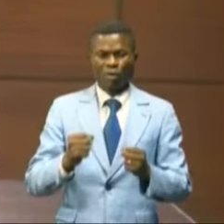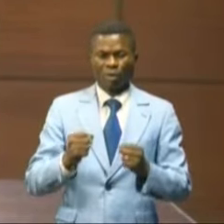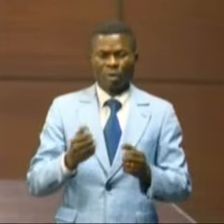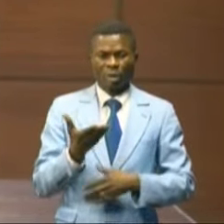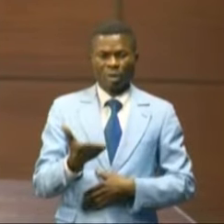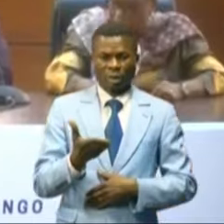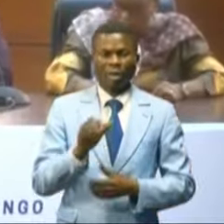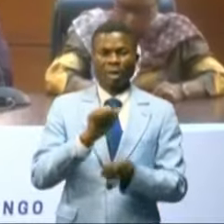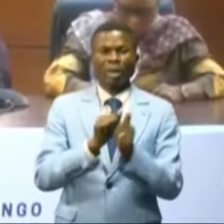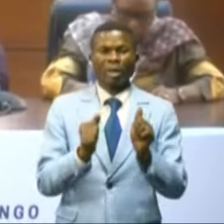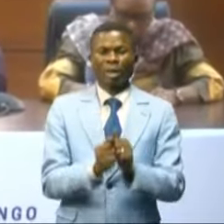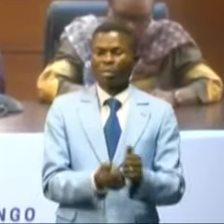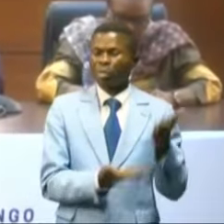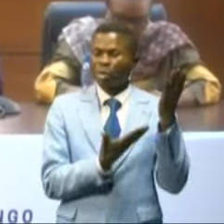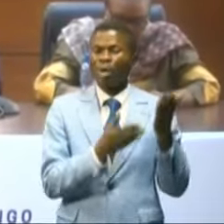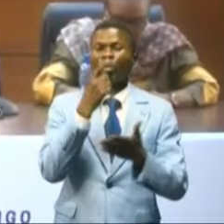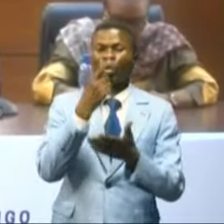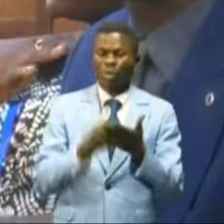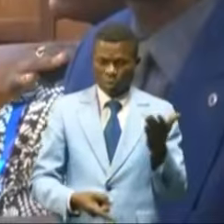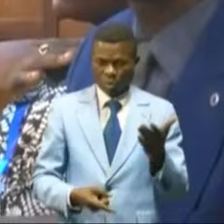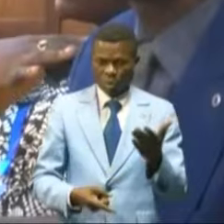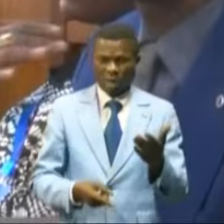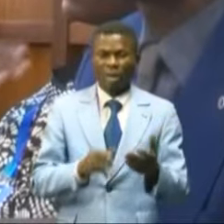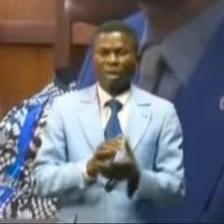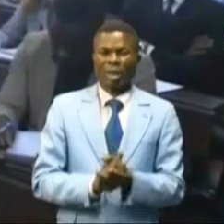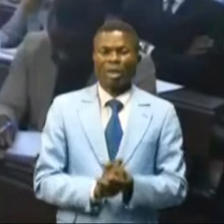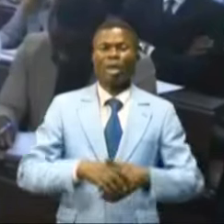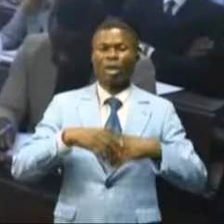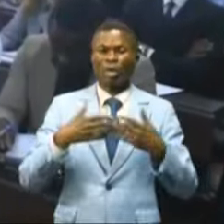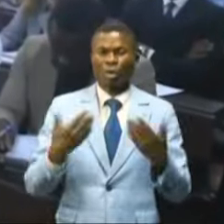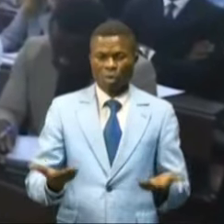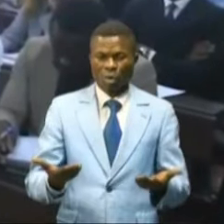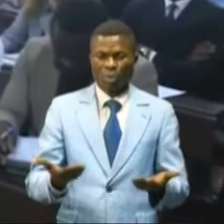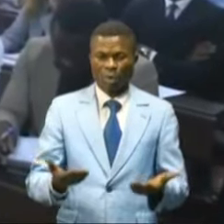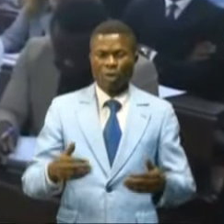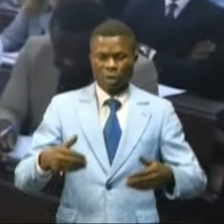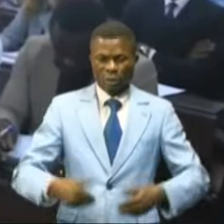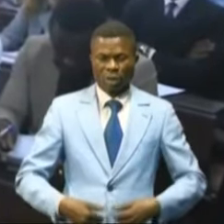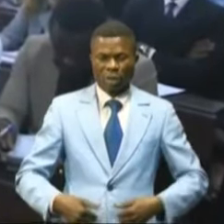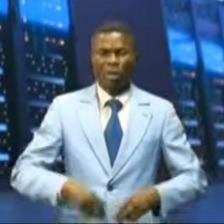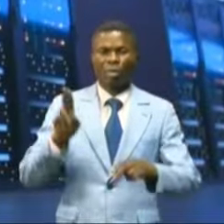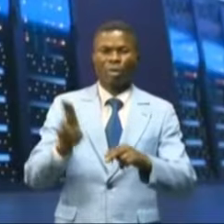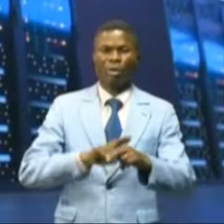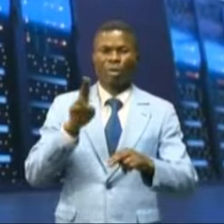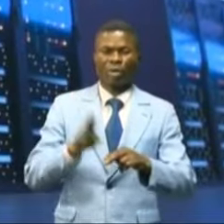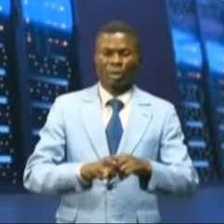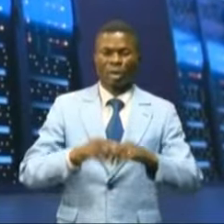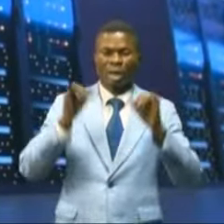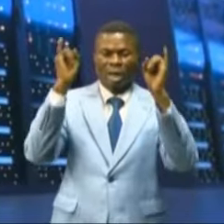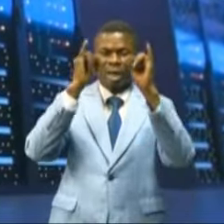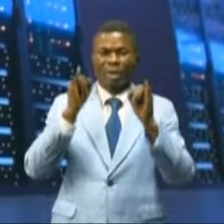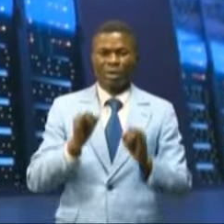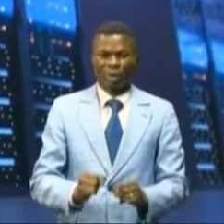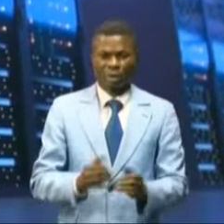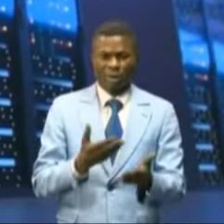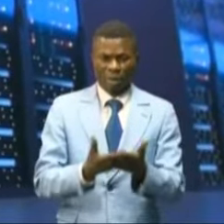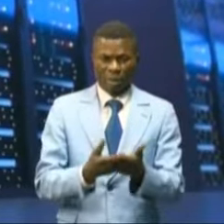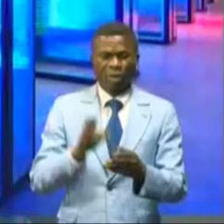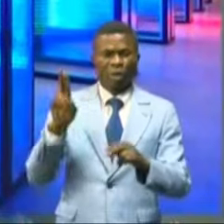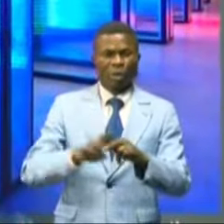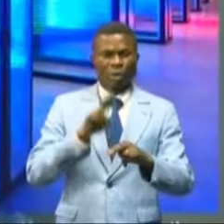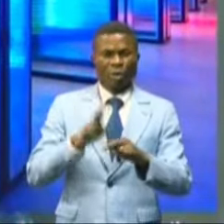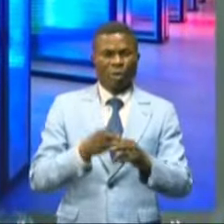La question qui se pose est celle de savoir comment et pourquoi le jeune utilise le numérique. Cette